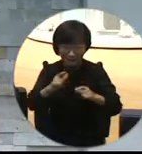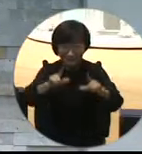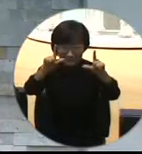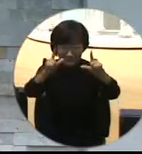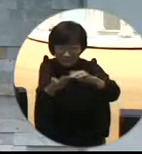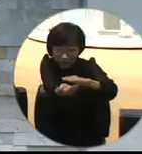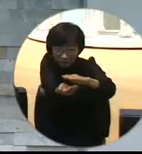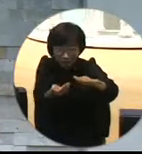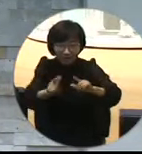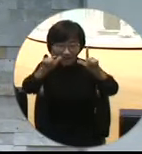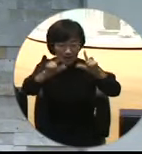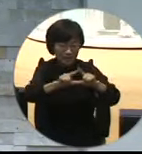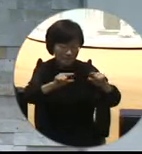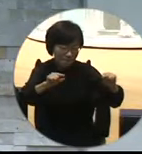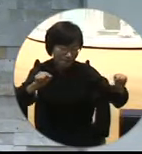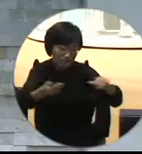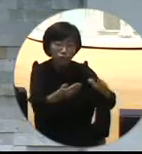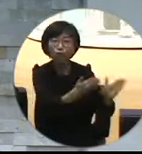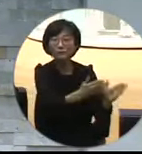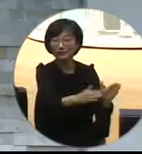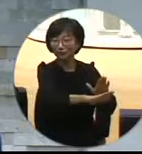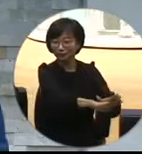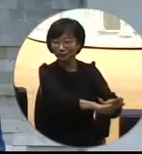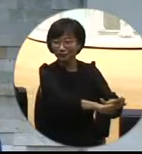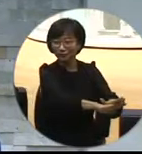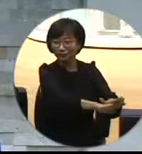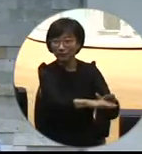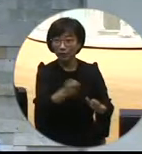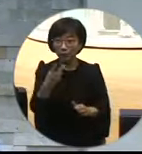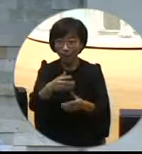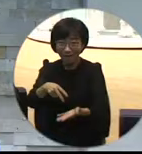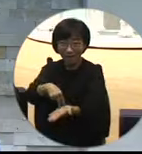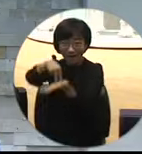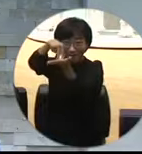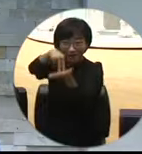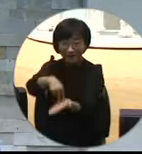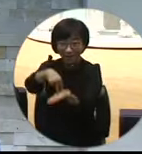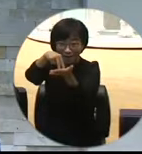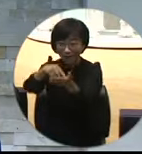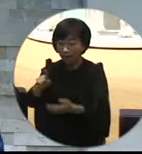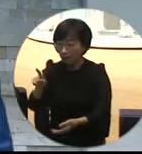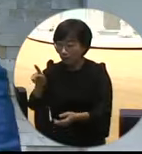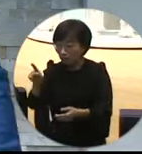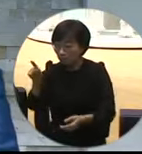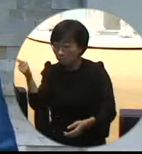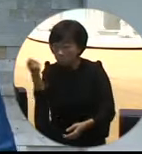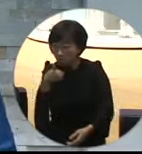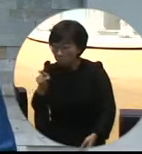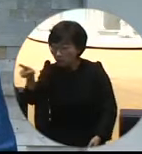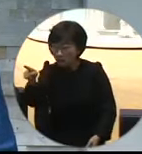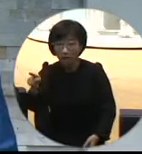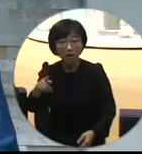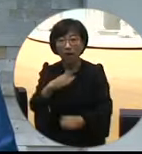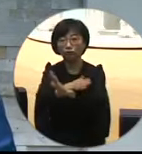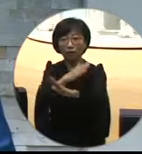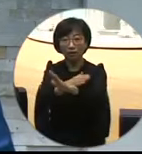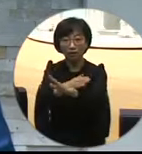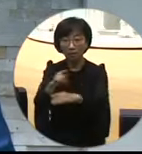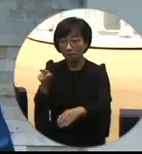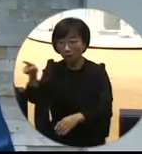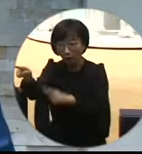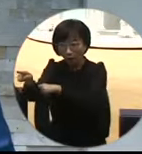다 하고 먹어요. 그리고 엘리베이터 못 눌립니다. 눌리는 게 노동이 돼요. 그래서 엘리베이터 좀 청청히